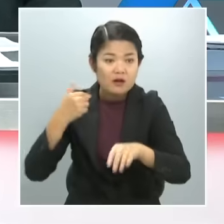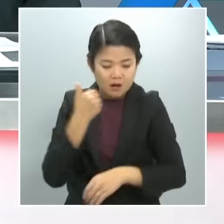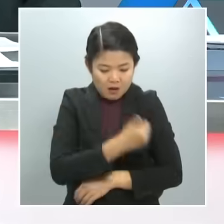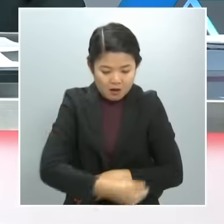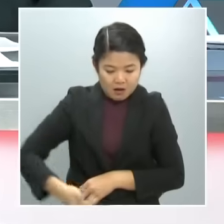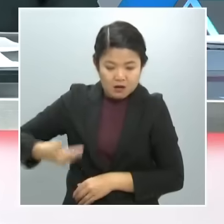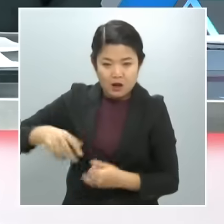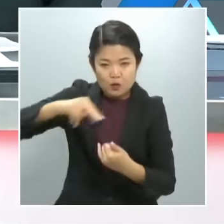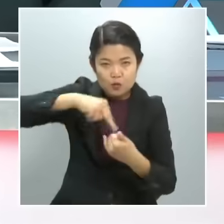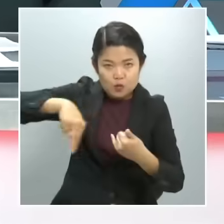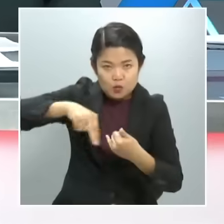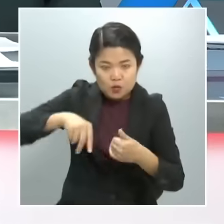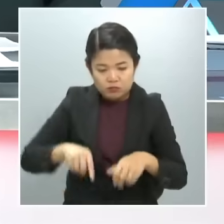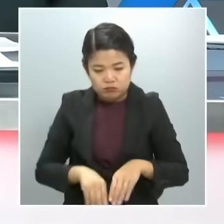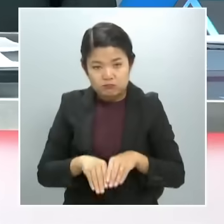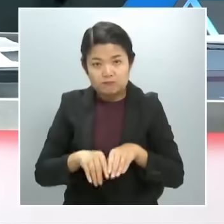อจันฉีขาดจริงใช่ค่ะเนี่ยฮะ